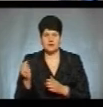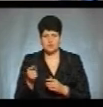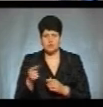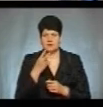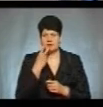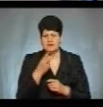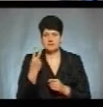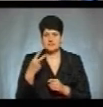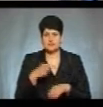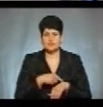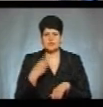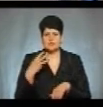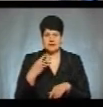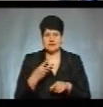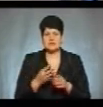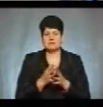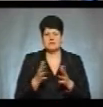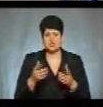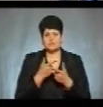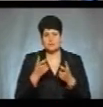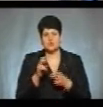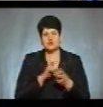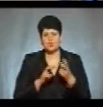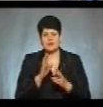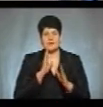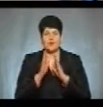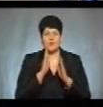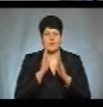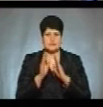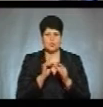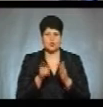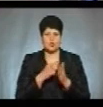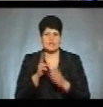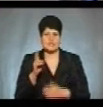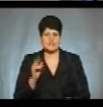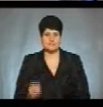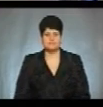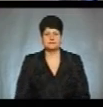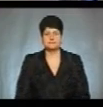о 20:30. До цього більше інформації шукайте на нашій Facebook-сторінці. Побачимось!